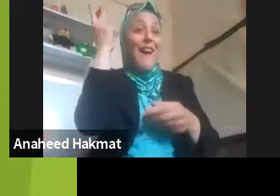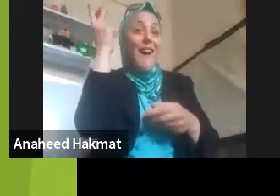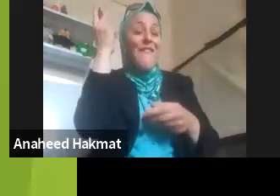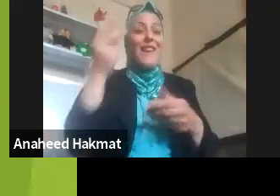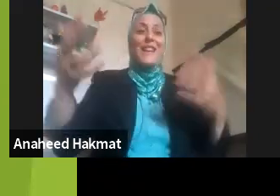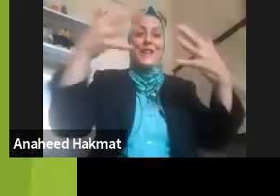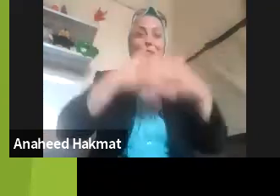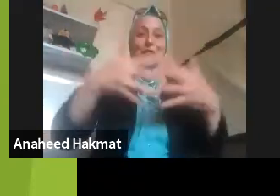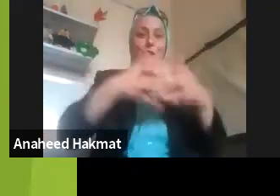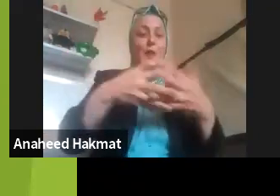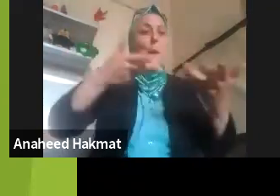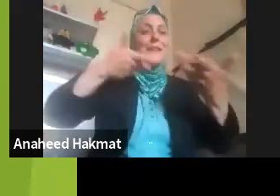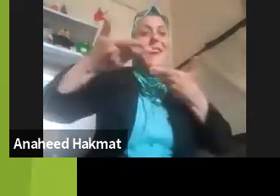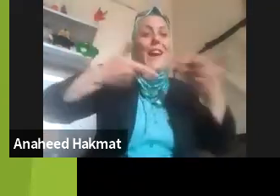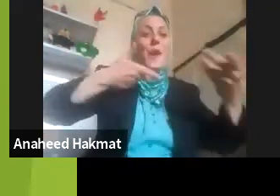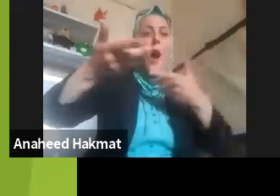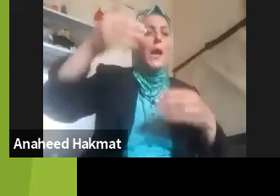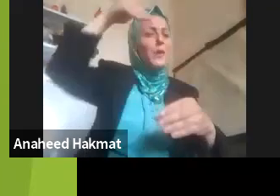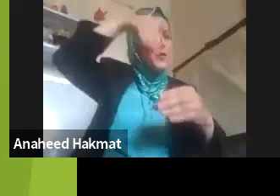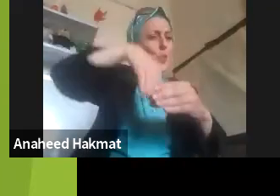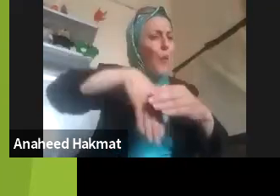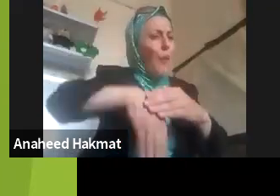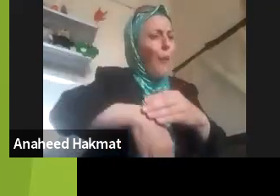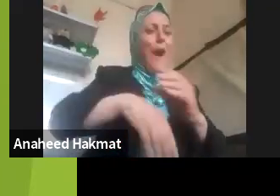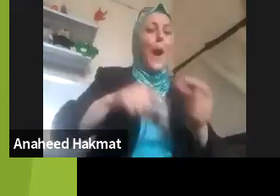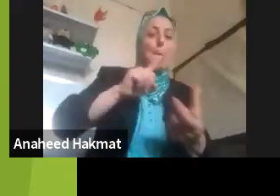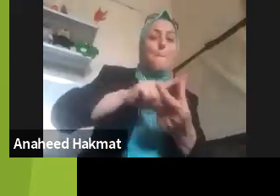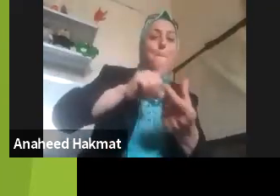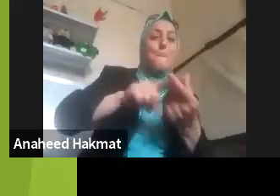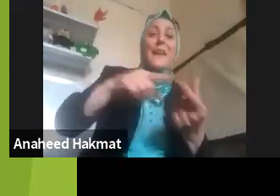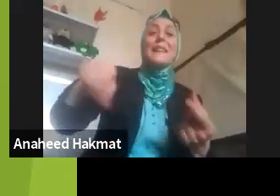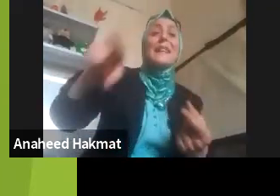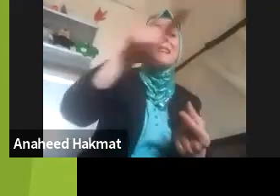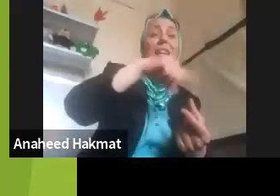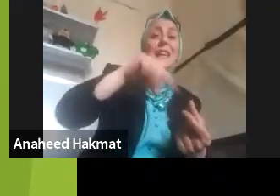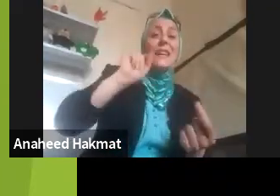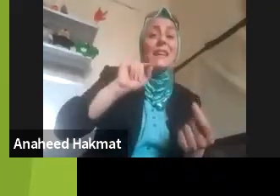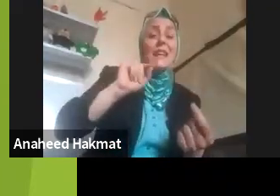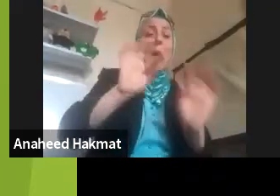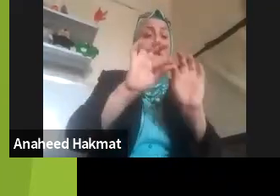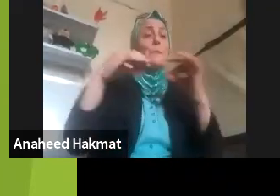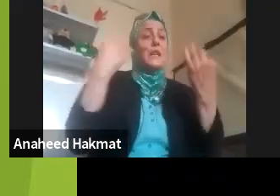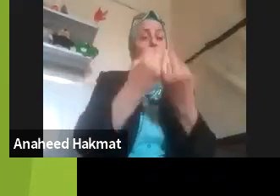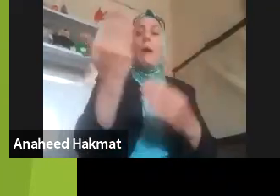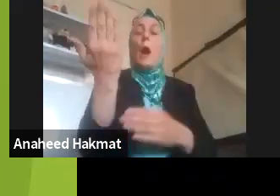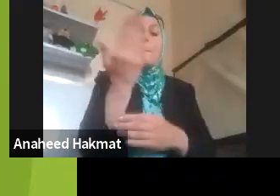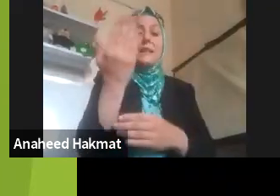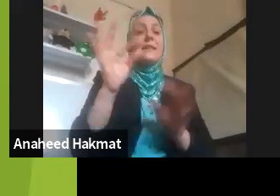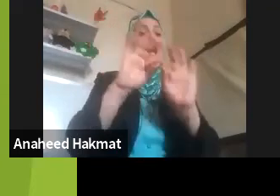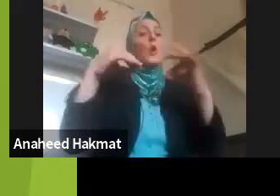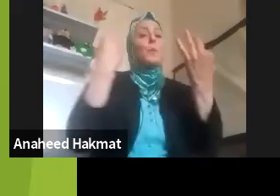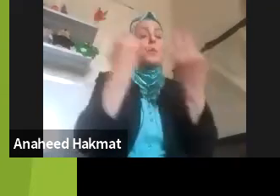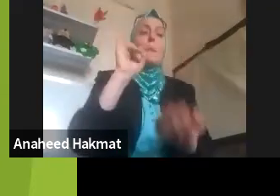بالعمق بين كل الفئات، إن كان بالمجتمع المدرسي أو المجتمع المدني أو الدولة.